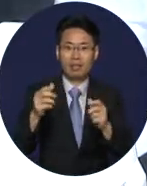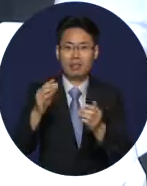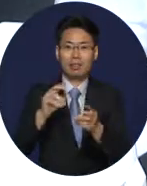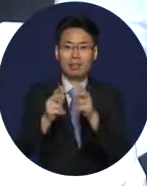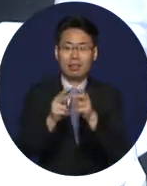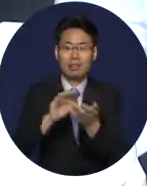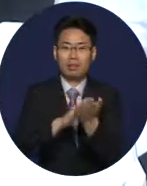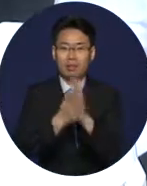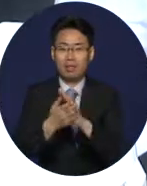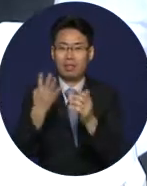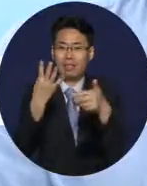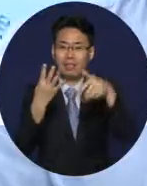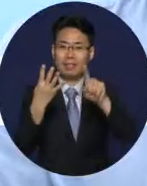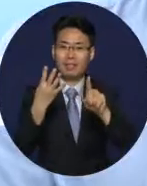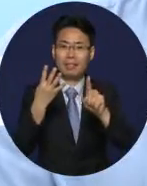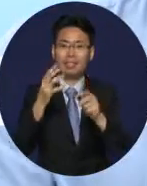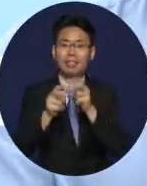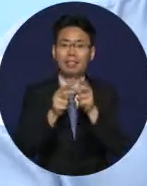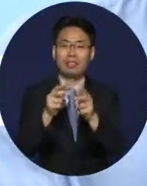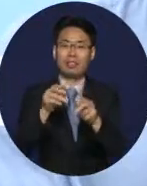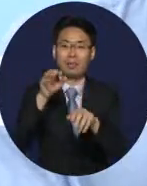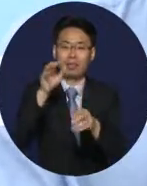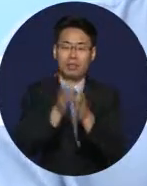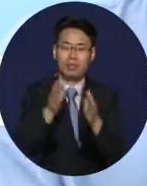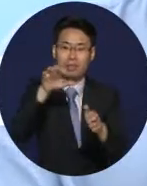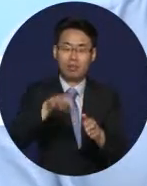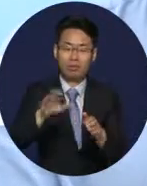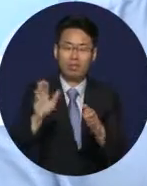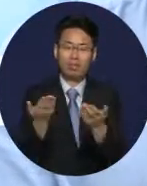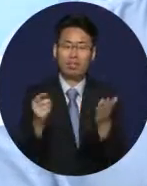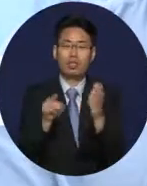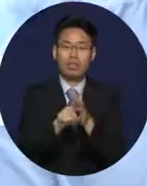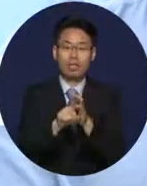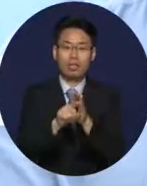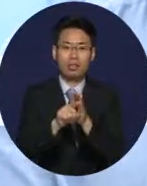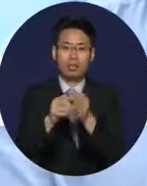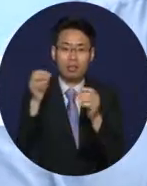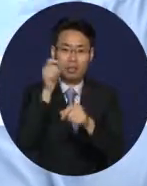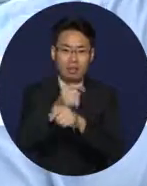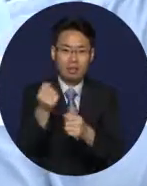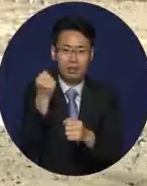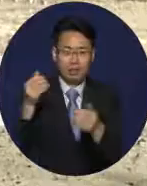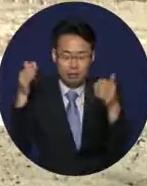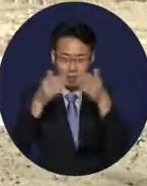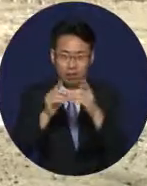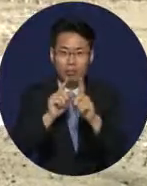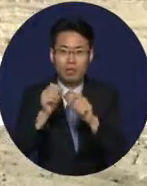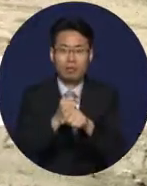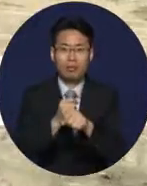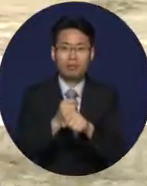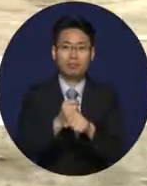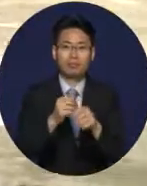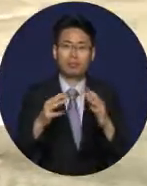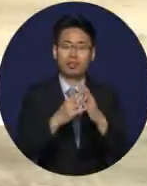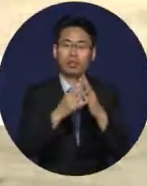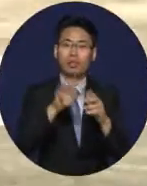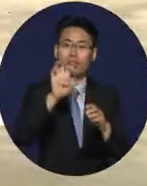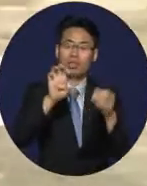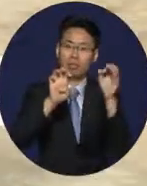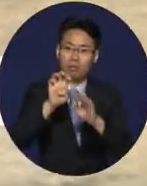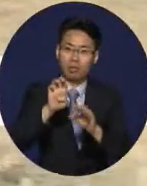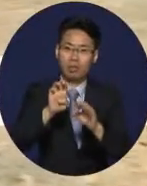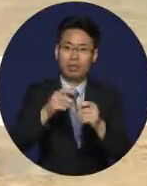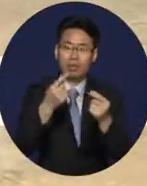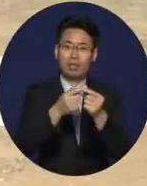유도하는 4차 산업의 진원지가 될 수 있도록 행정력을 집중하겠다고 말했습니다. 현재 부지 조성률이 40%에